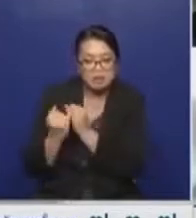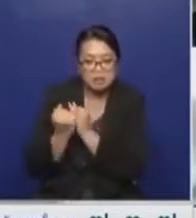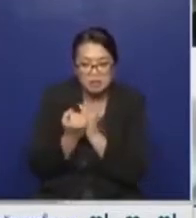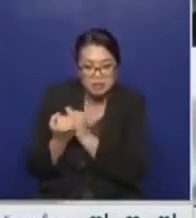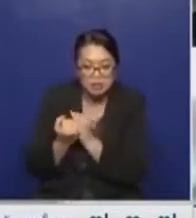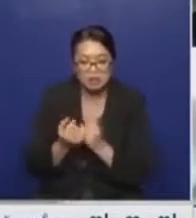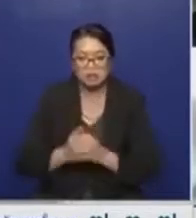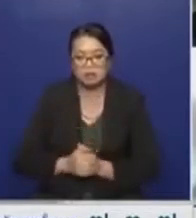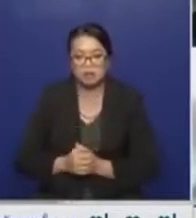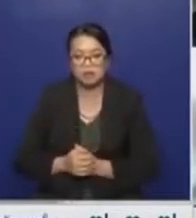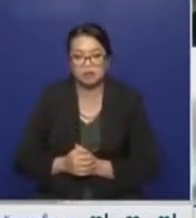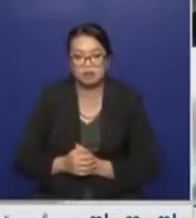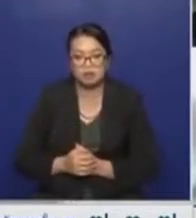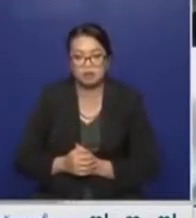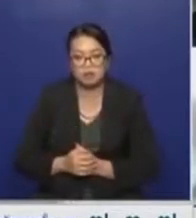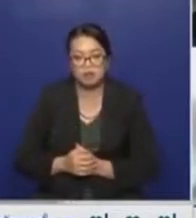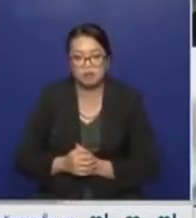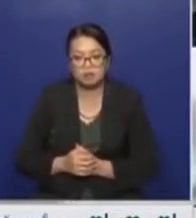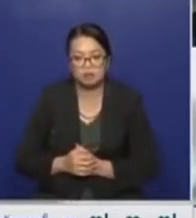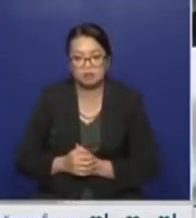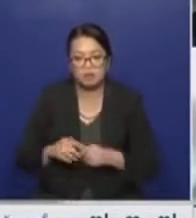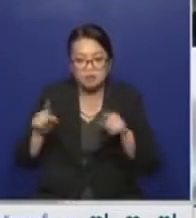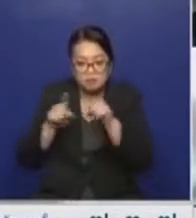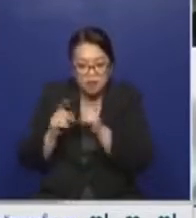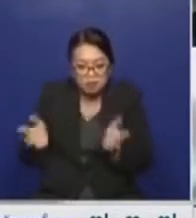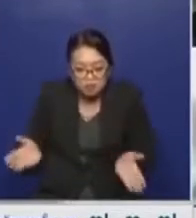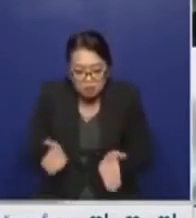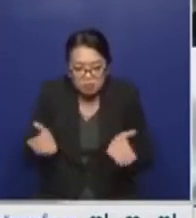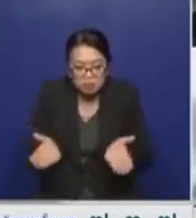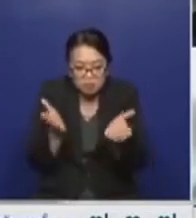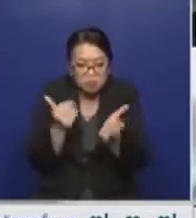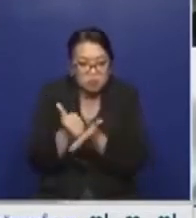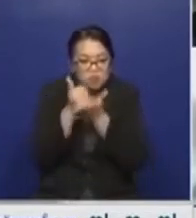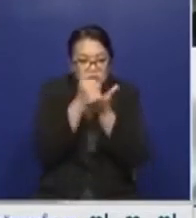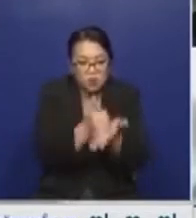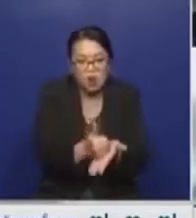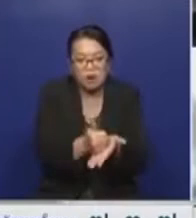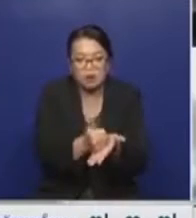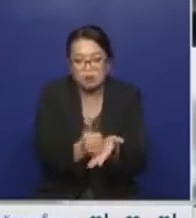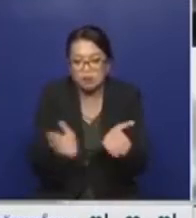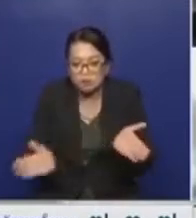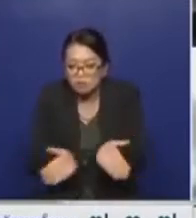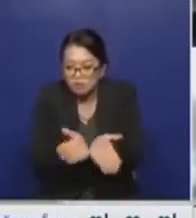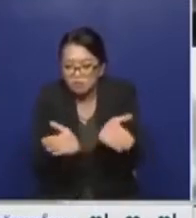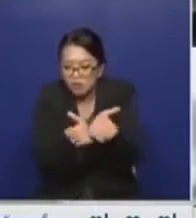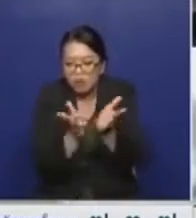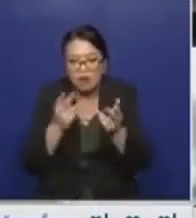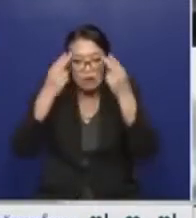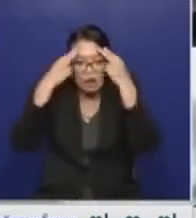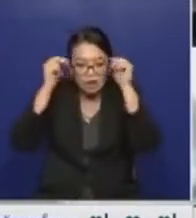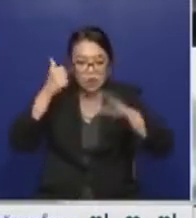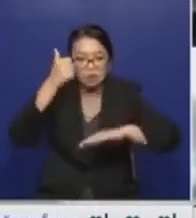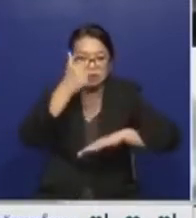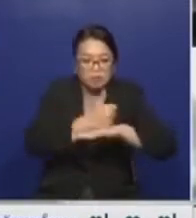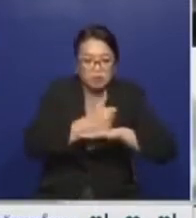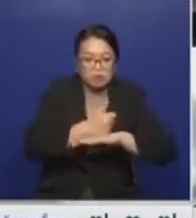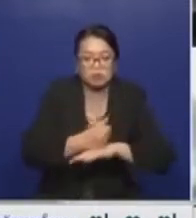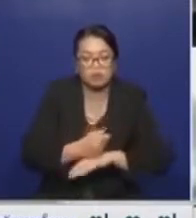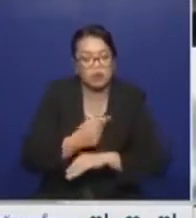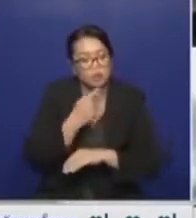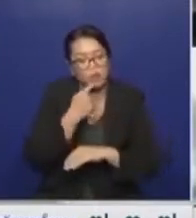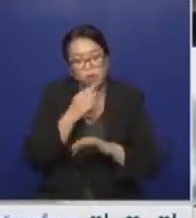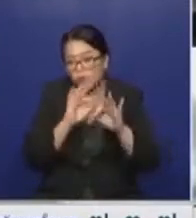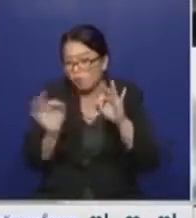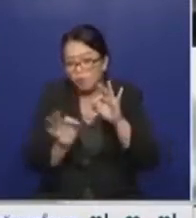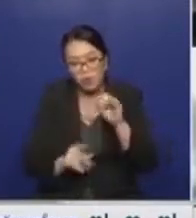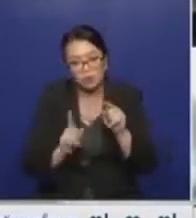านนะครับแล้วก็ยังพูดในแนวทางหลายประโยคน